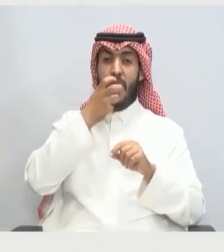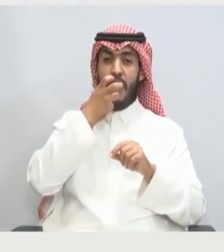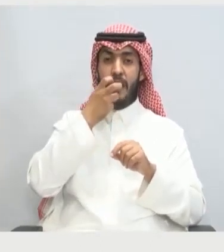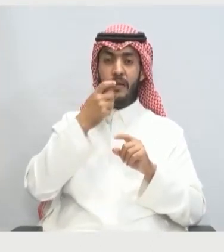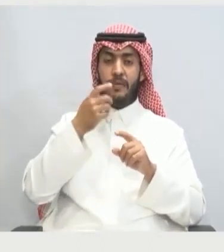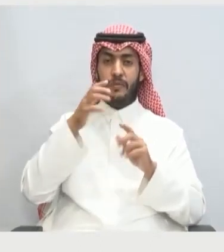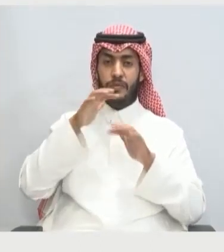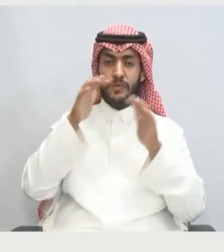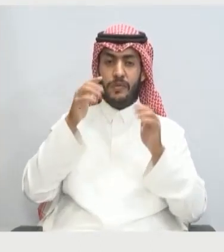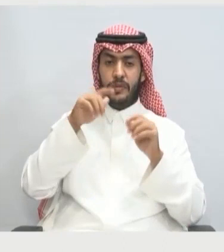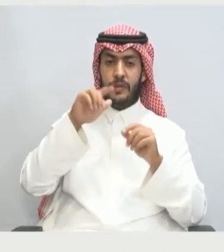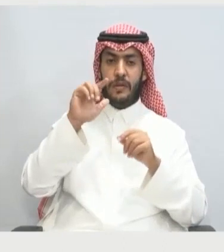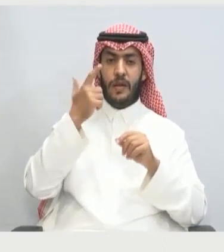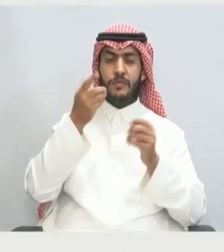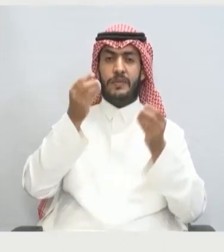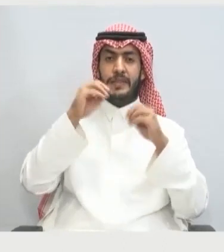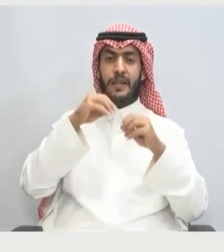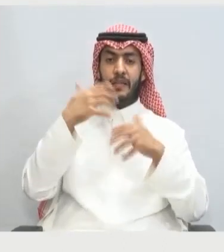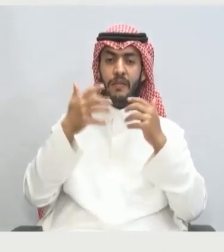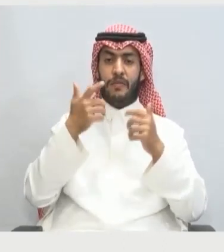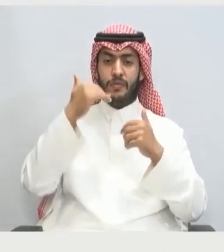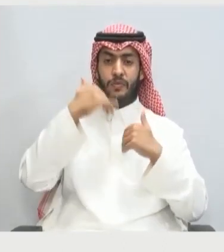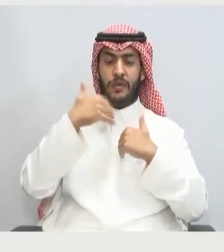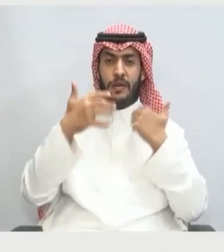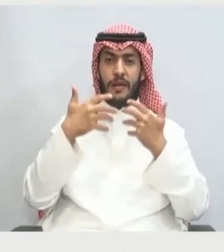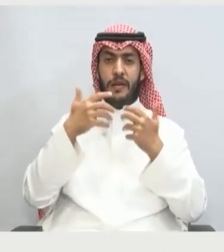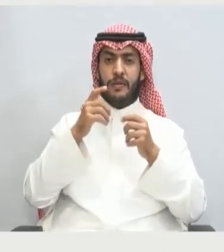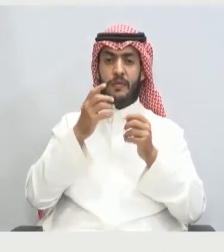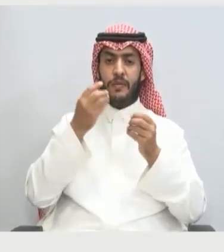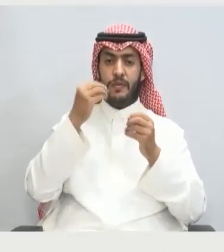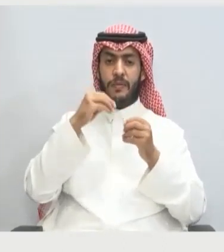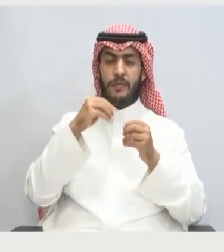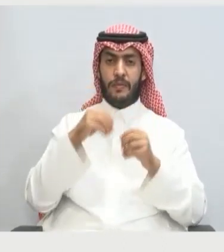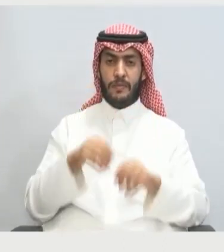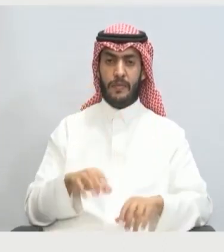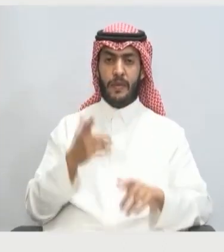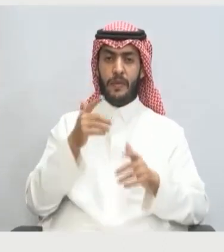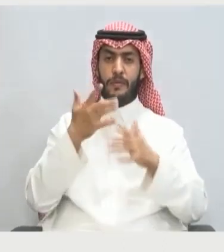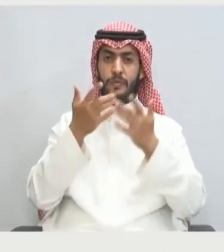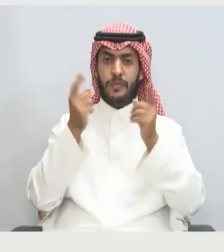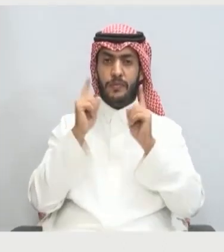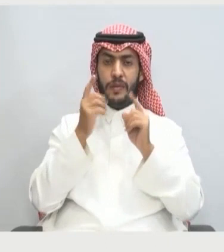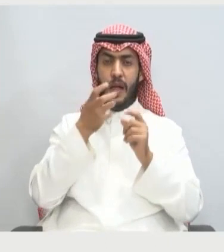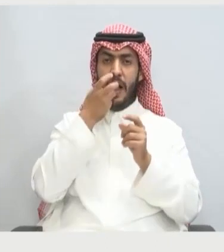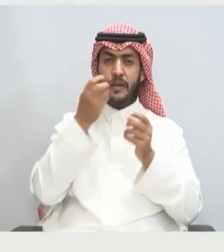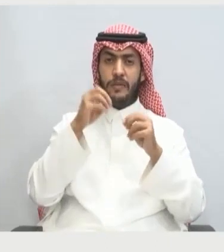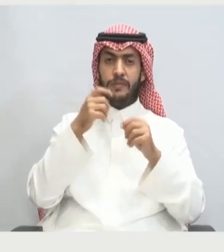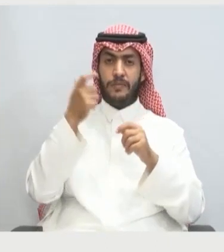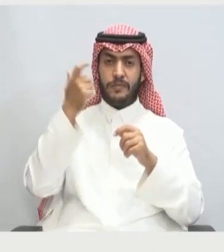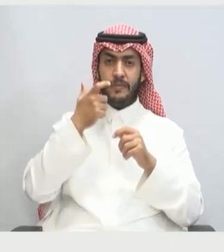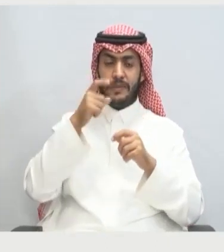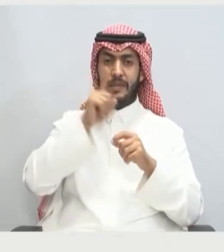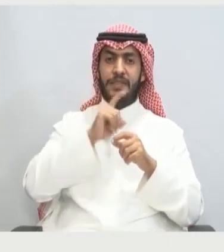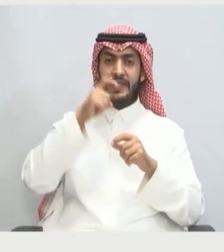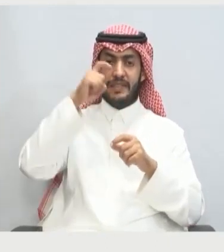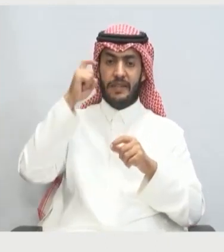او مثلا اما بزياده التفاعلات في الجسم يكون هناك ايض شديد او مثلا البيئه ستكون هنا الحراره فيها مفرطه في فصل